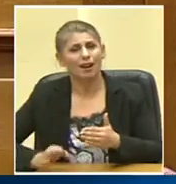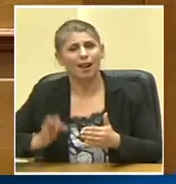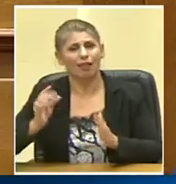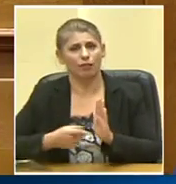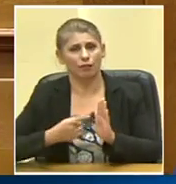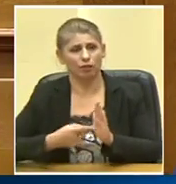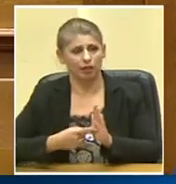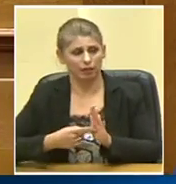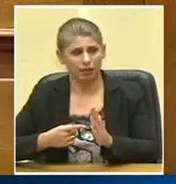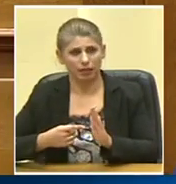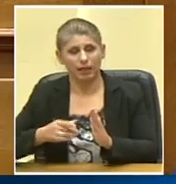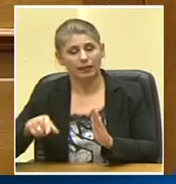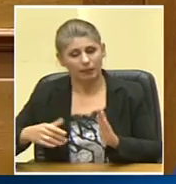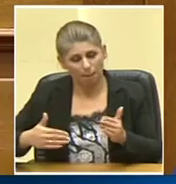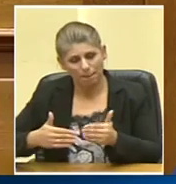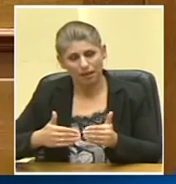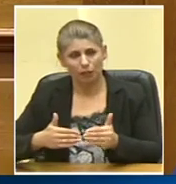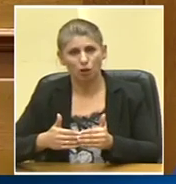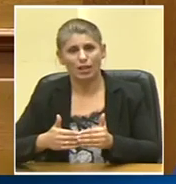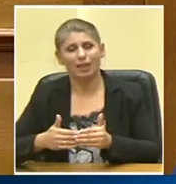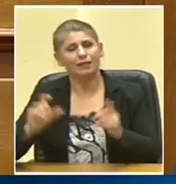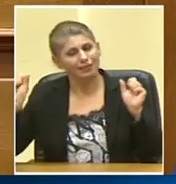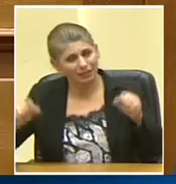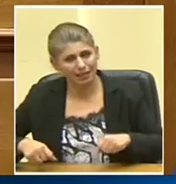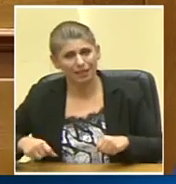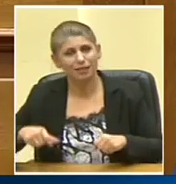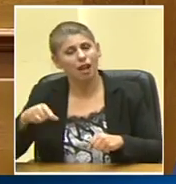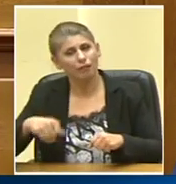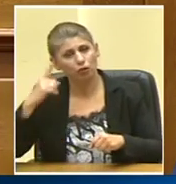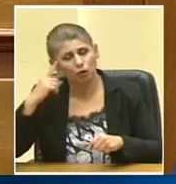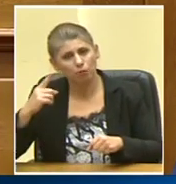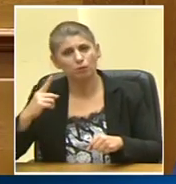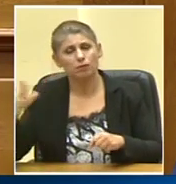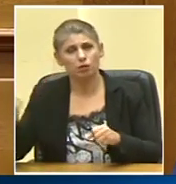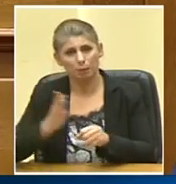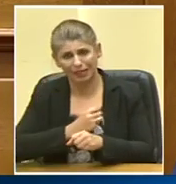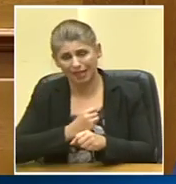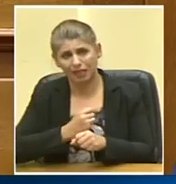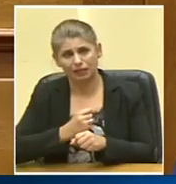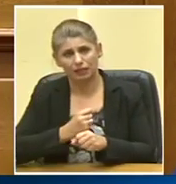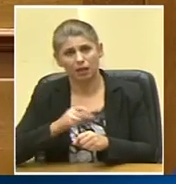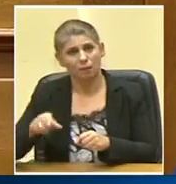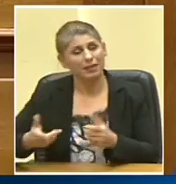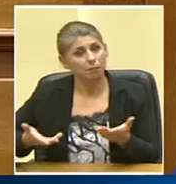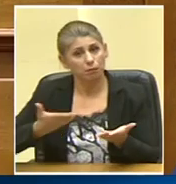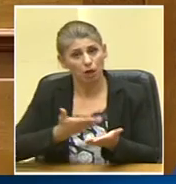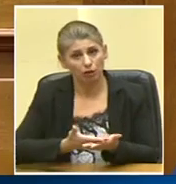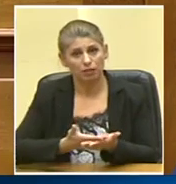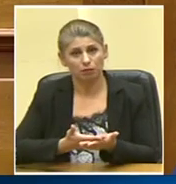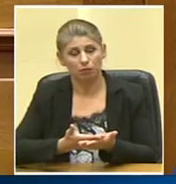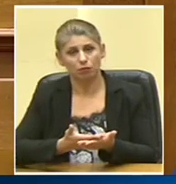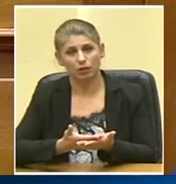περιθώρια αυτής της συνένεσης. Και αυτό νομίζω ότι επιτυγχάνεται με την πρόταση που